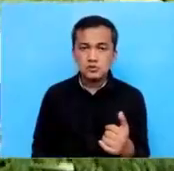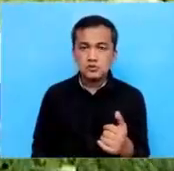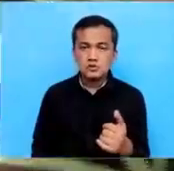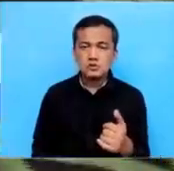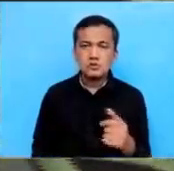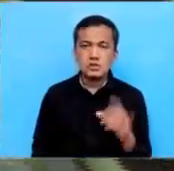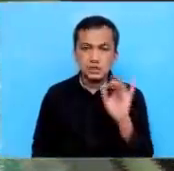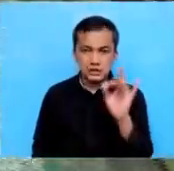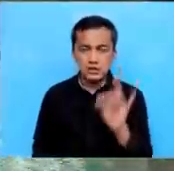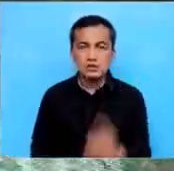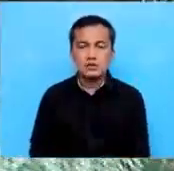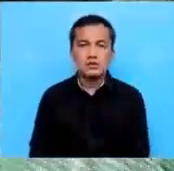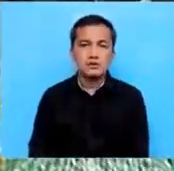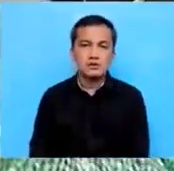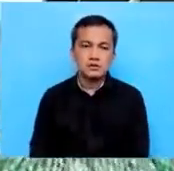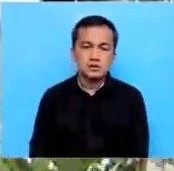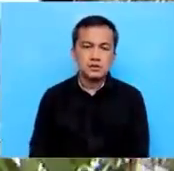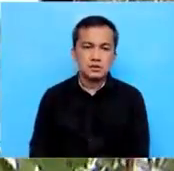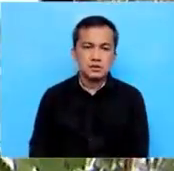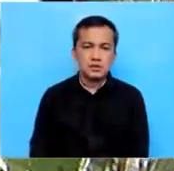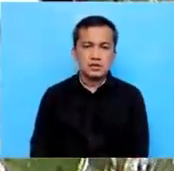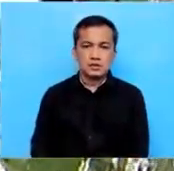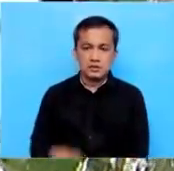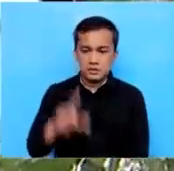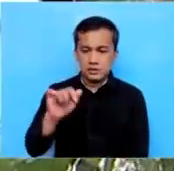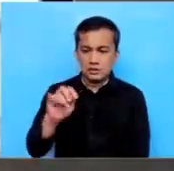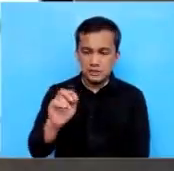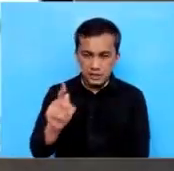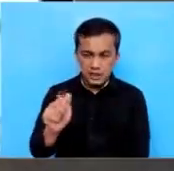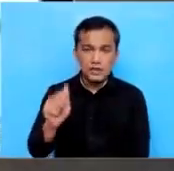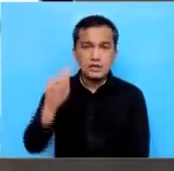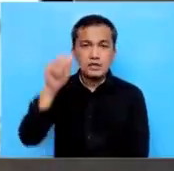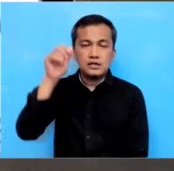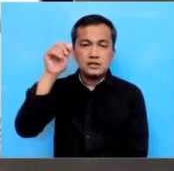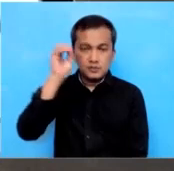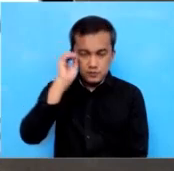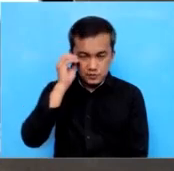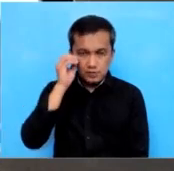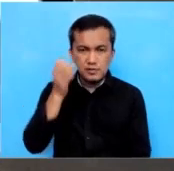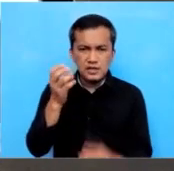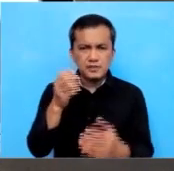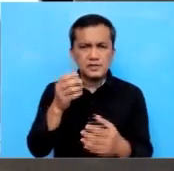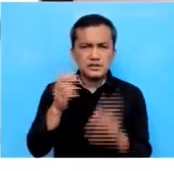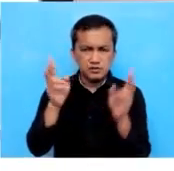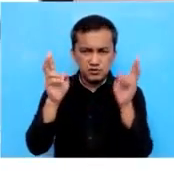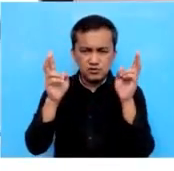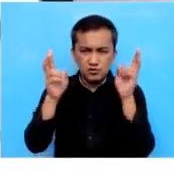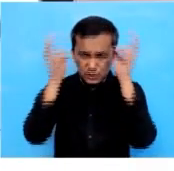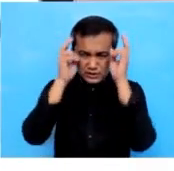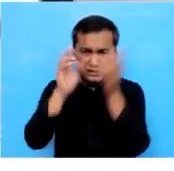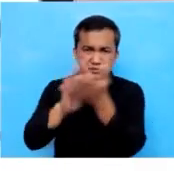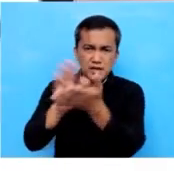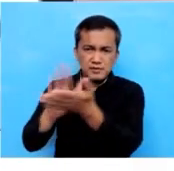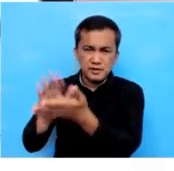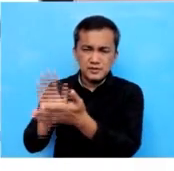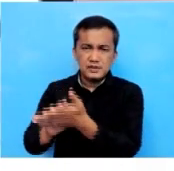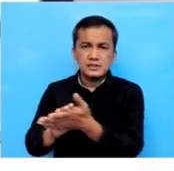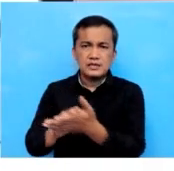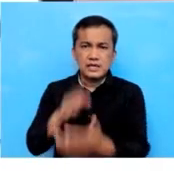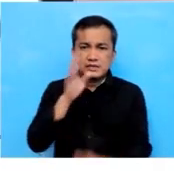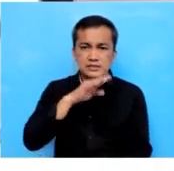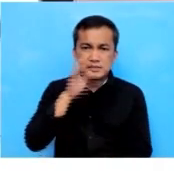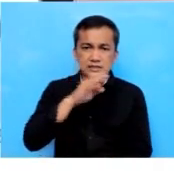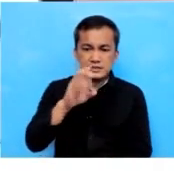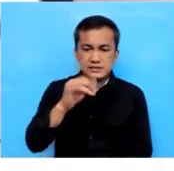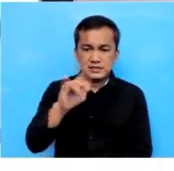ngayon. Bukod sa langka at sibuyas, maraming iba pang gulay din ang lumobo ang presyo. Ang siling labuyong nga na dating